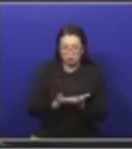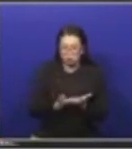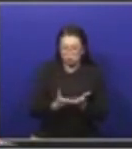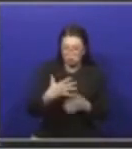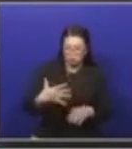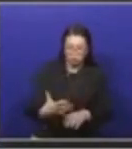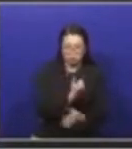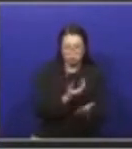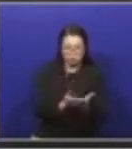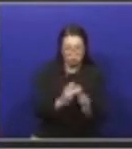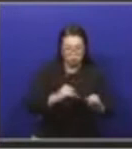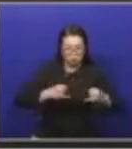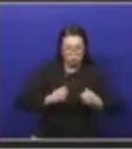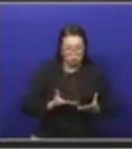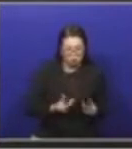มีโอกาสในชีวิตที่เท่าไหร่